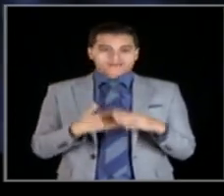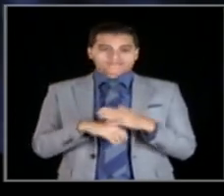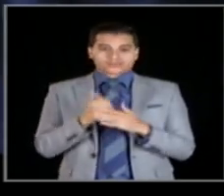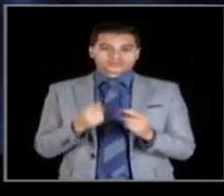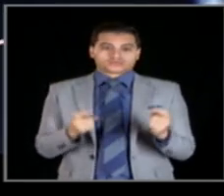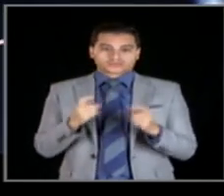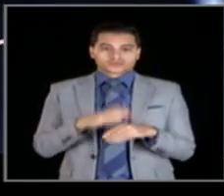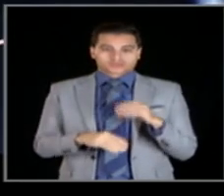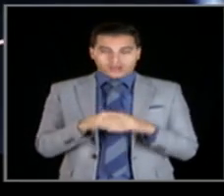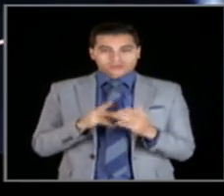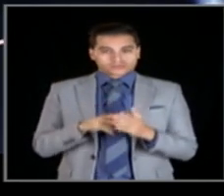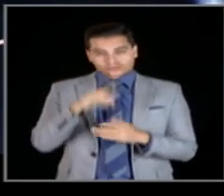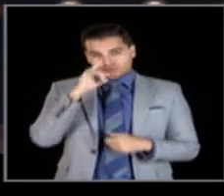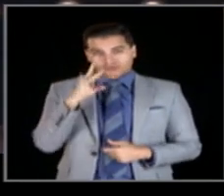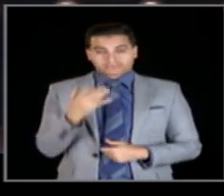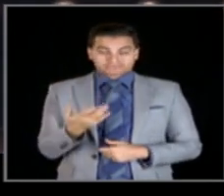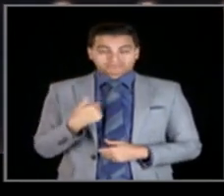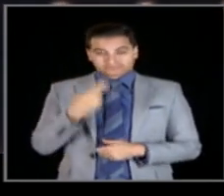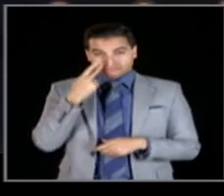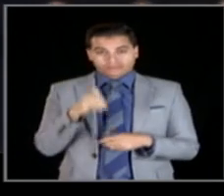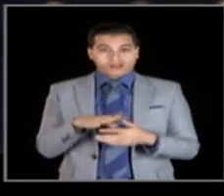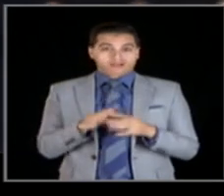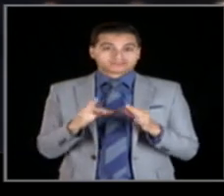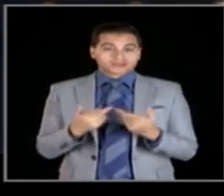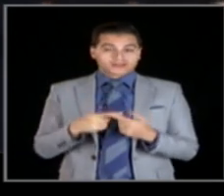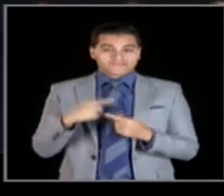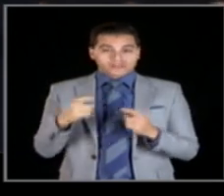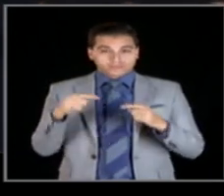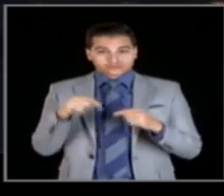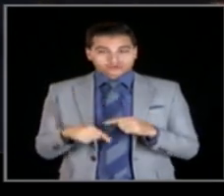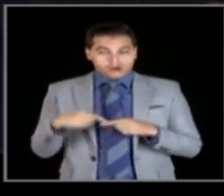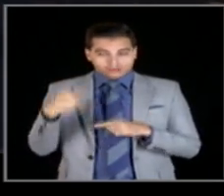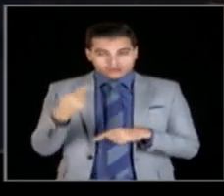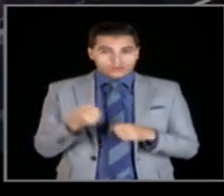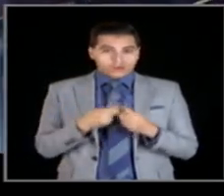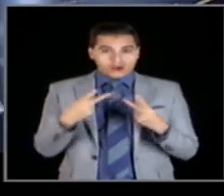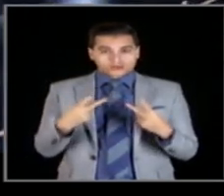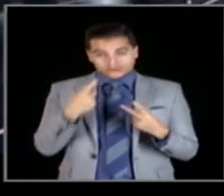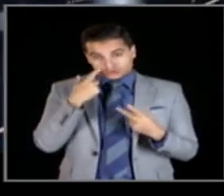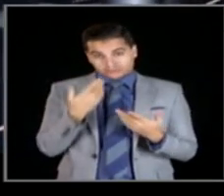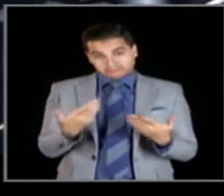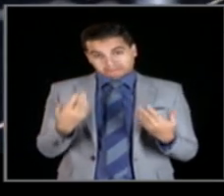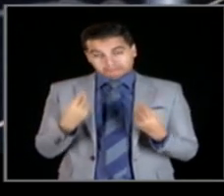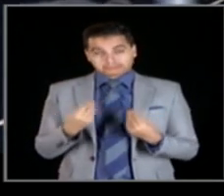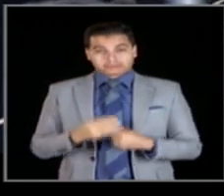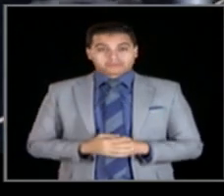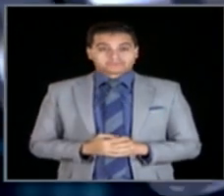بالماتش في الآخر إن شاء الله. خلينا نشوف إيه اللي هيحصل بماتش النهاردة هينتهي علي.